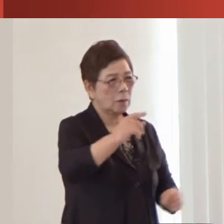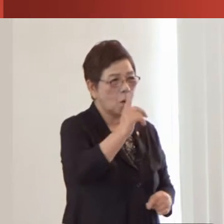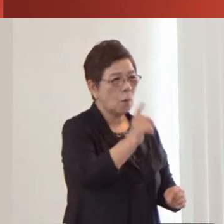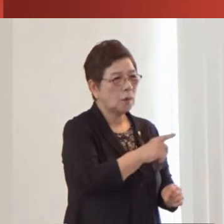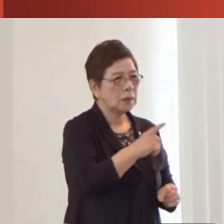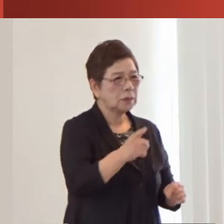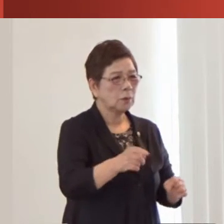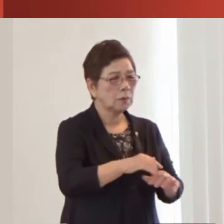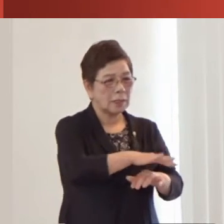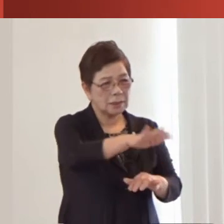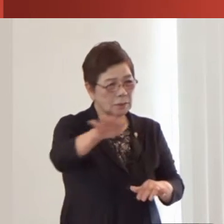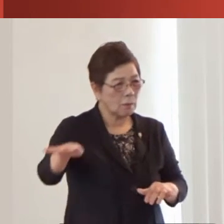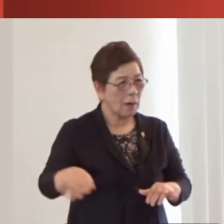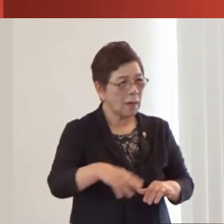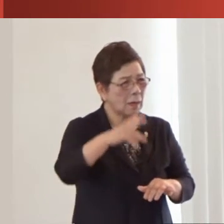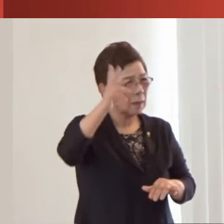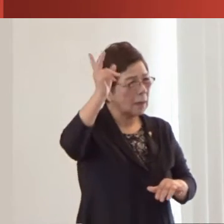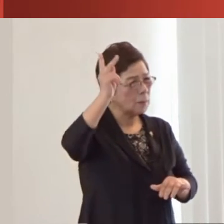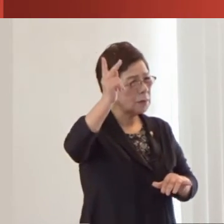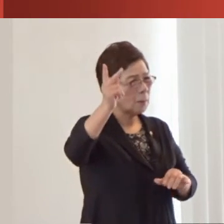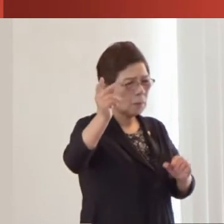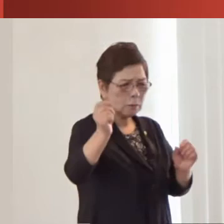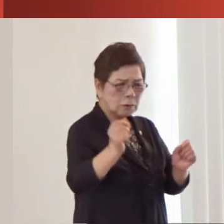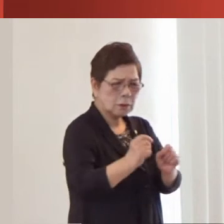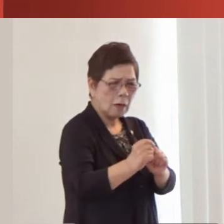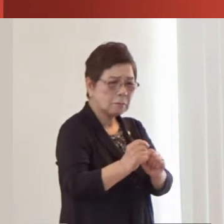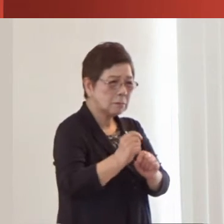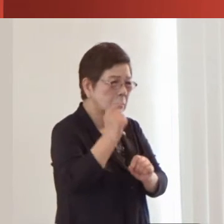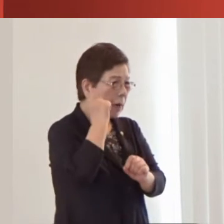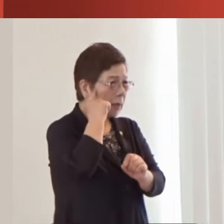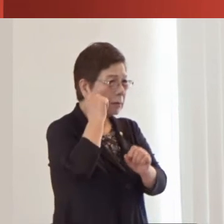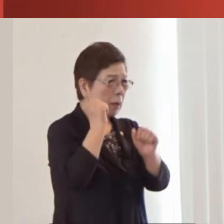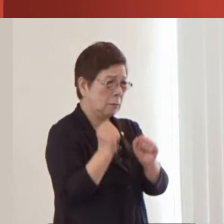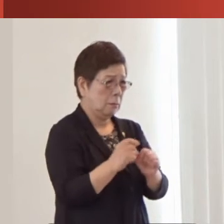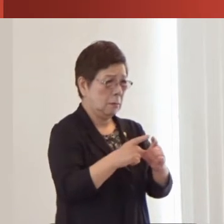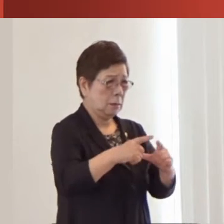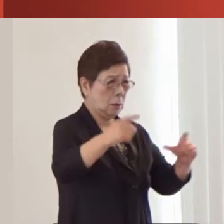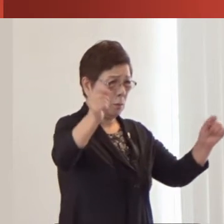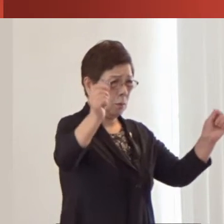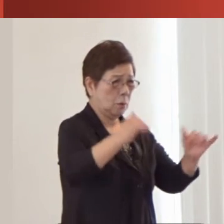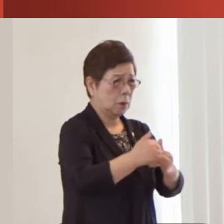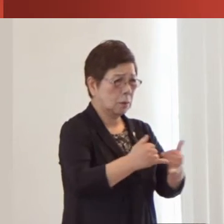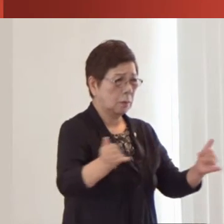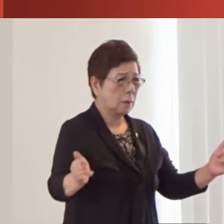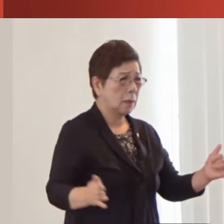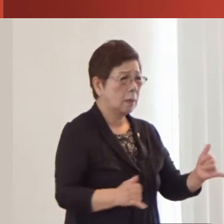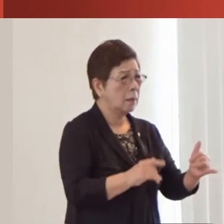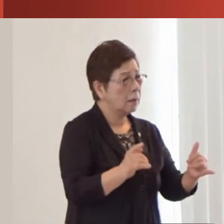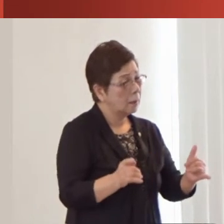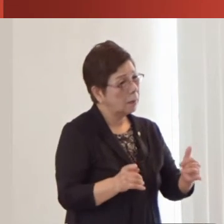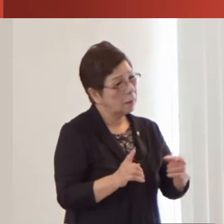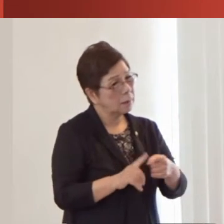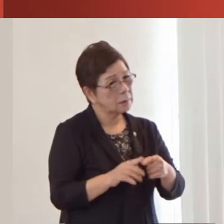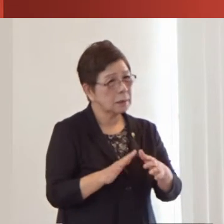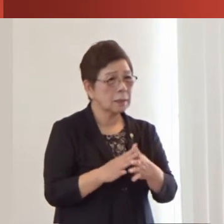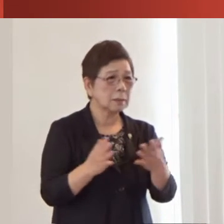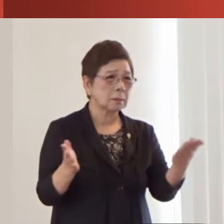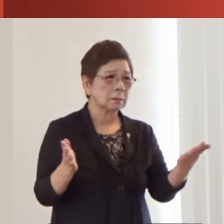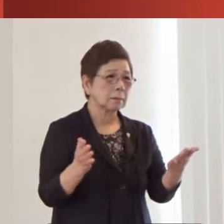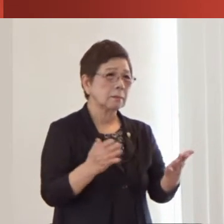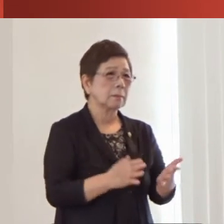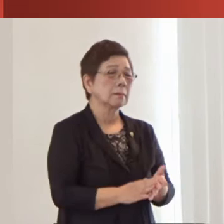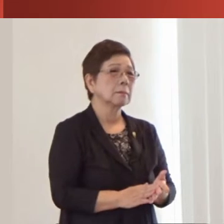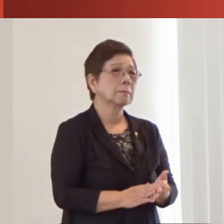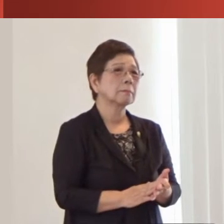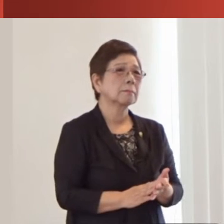は身近なんですよね、すごい身近なんです。でも聖書において神様はそんなに中途半端な身近